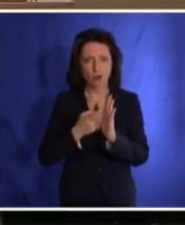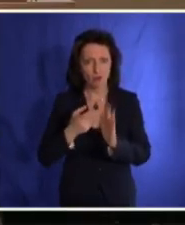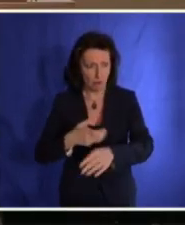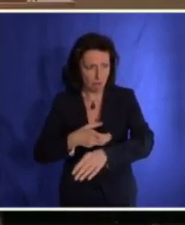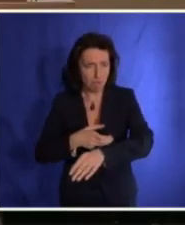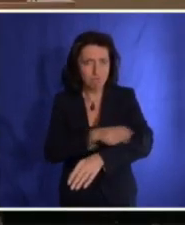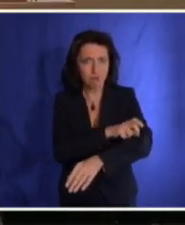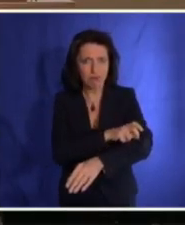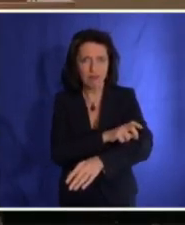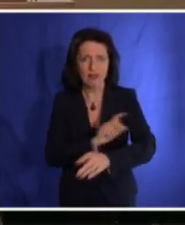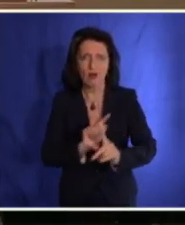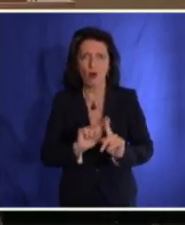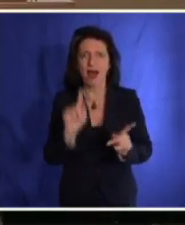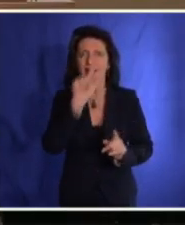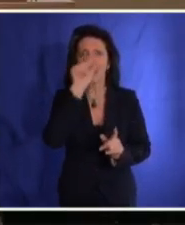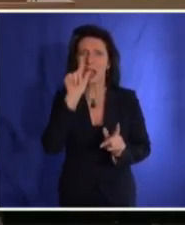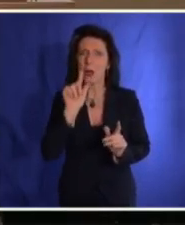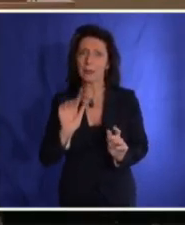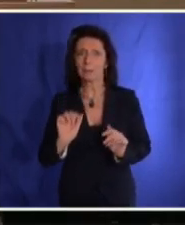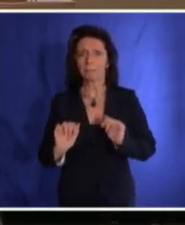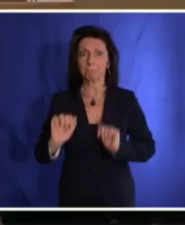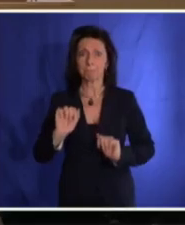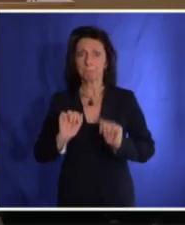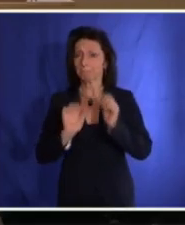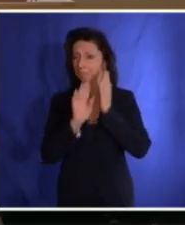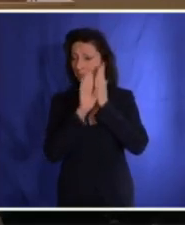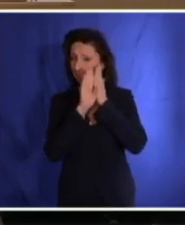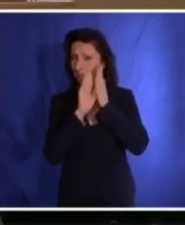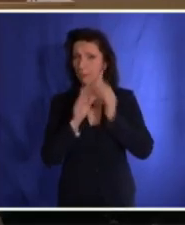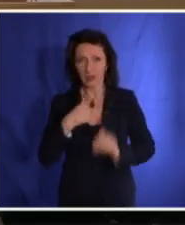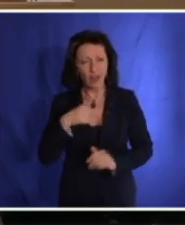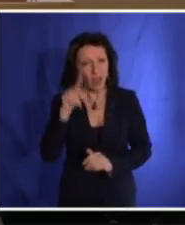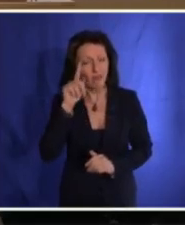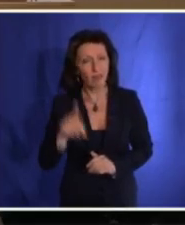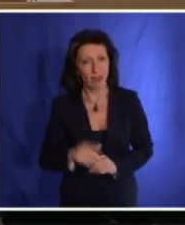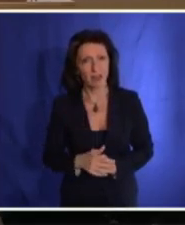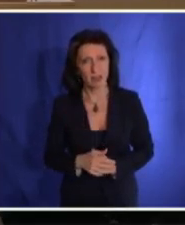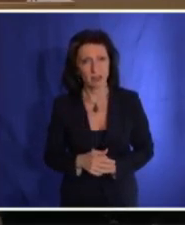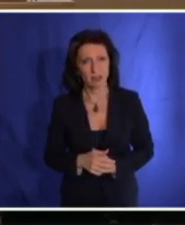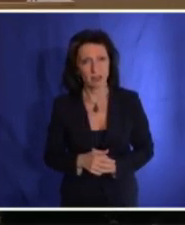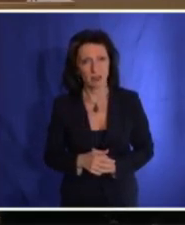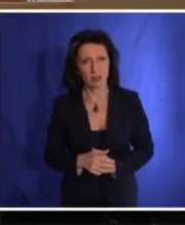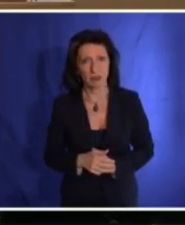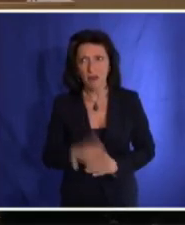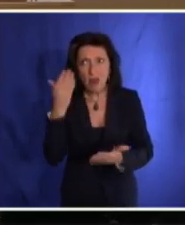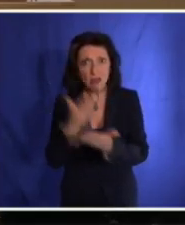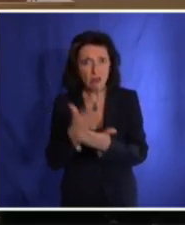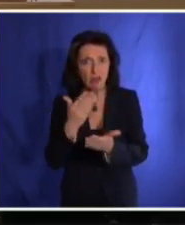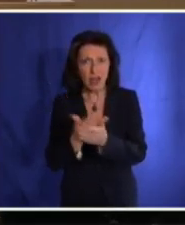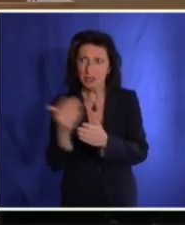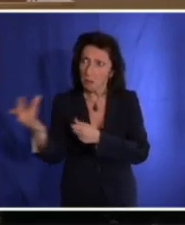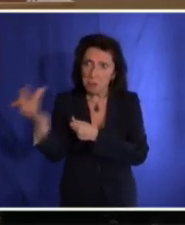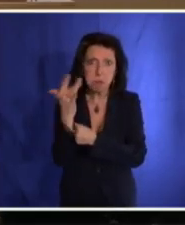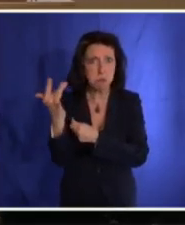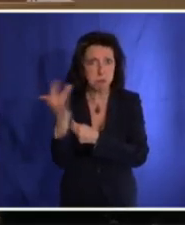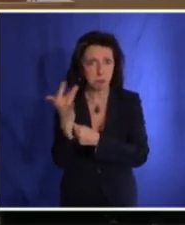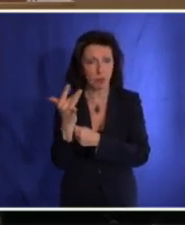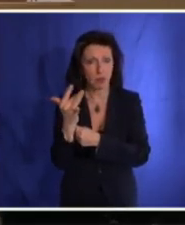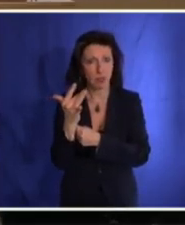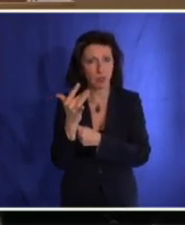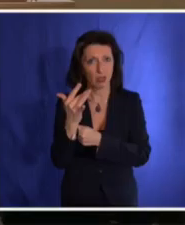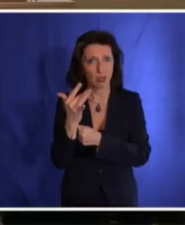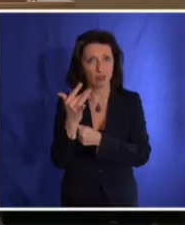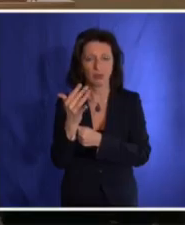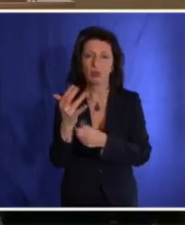noch wegschauen. Ich weiß, was es heißt, dafür kritisiert und angefeindet zu werden.